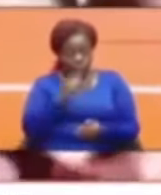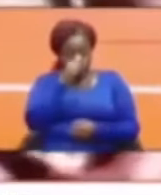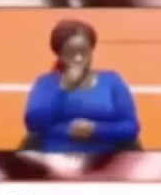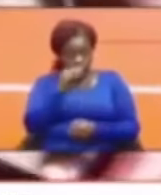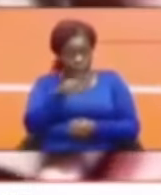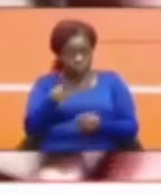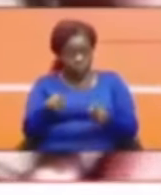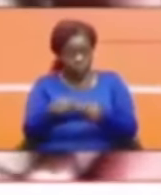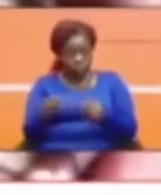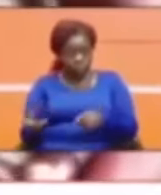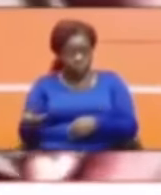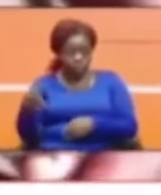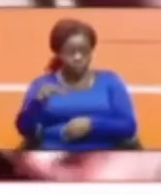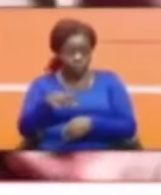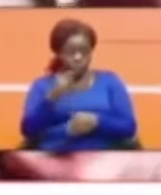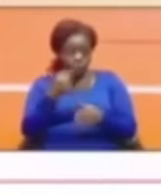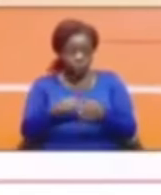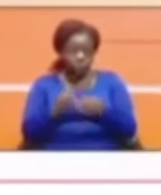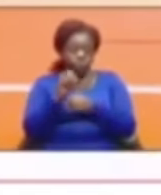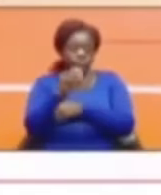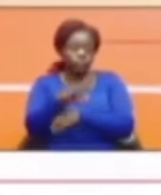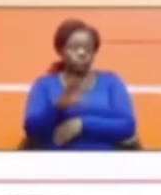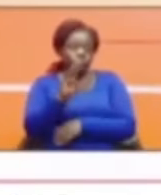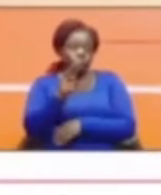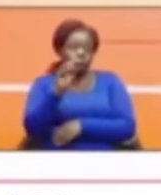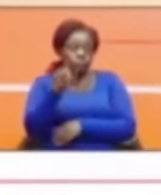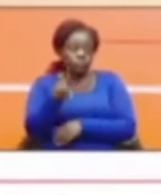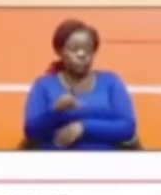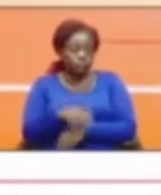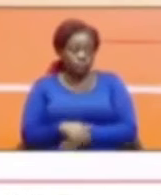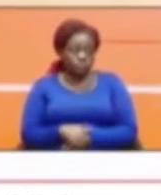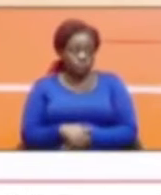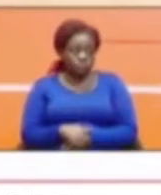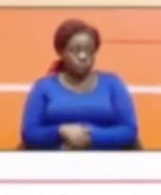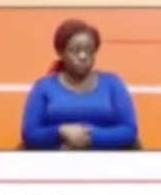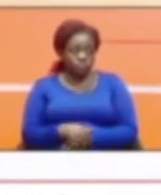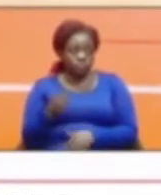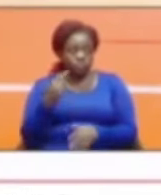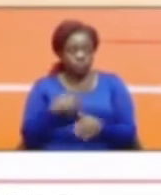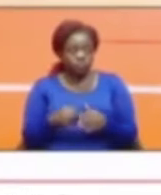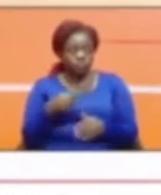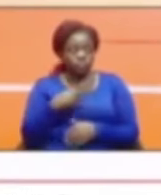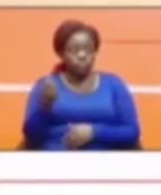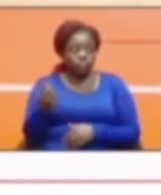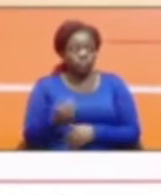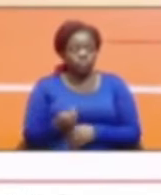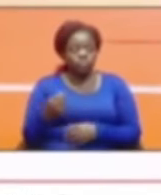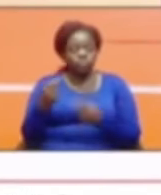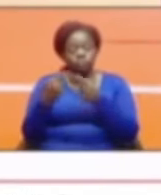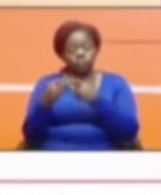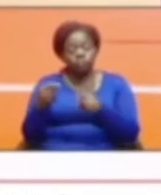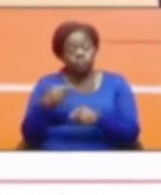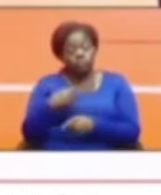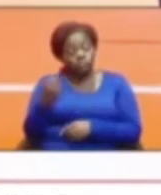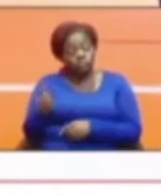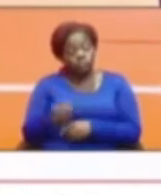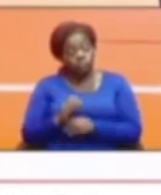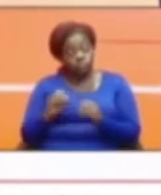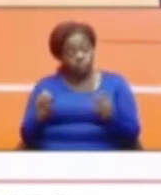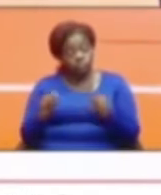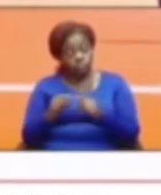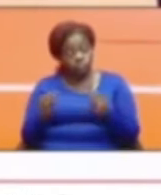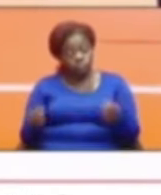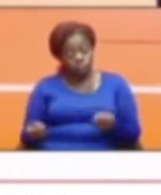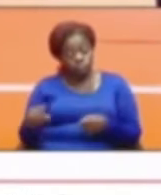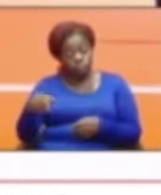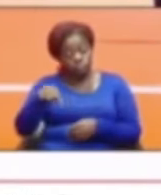no kumiyo kwa mulalinga mulango kufuka ku buliri kati wansi bali ku ngamba mbona amufumise nenga sa amufumise ko